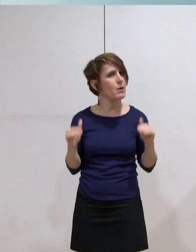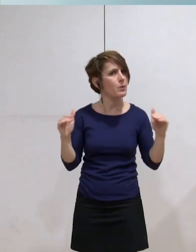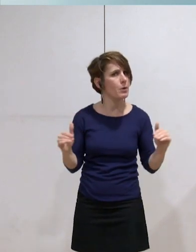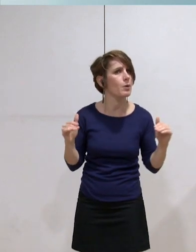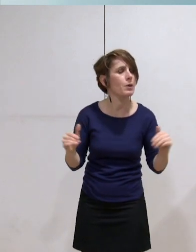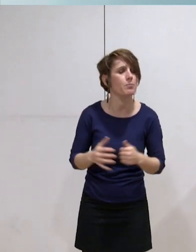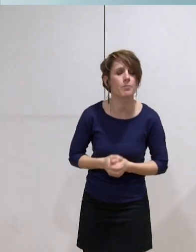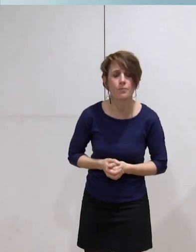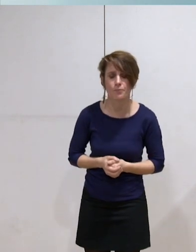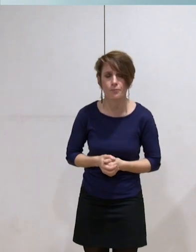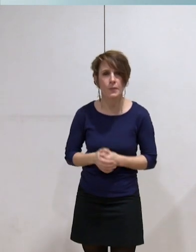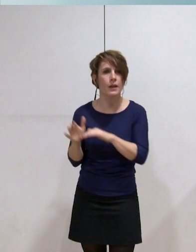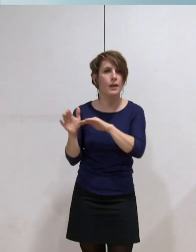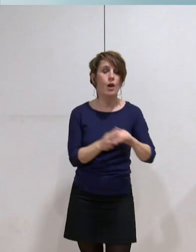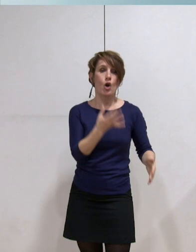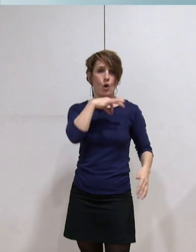les recettes de